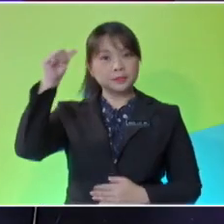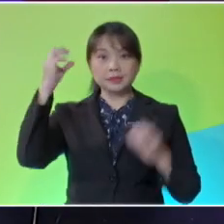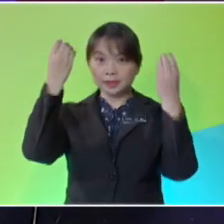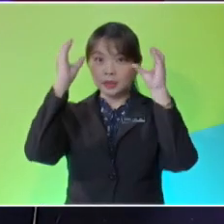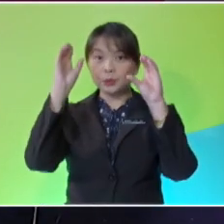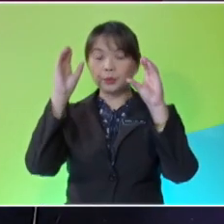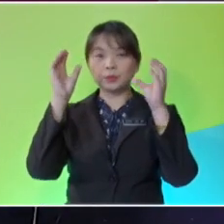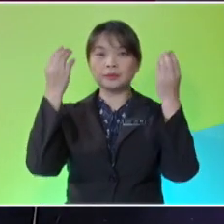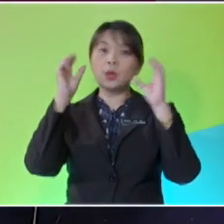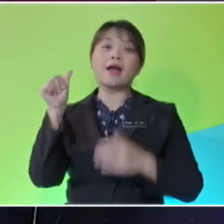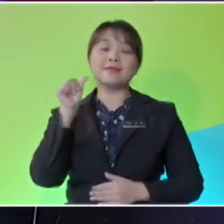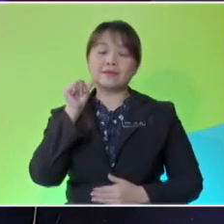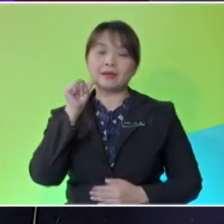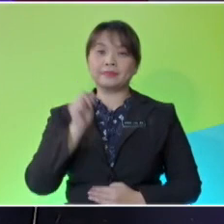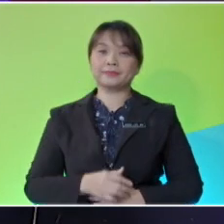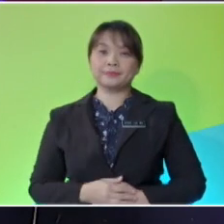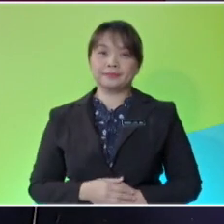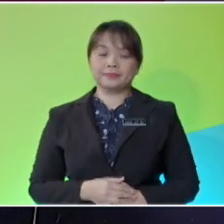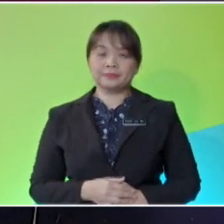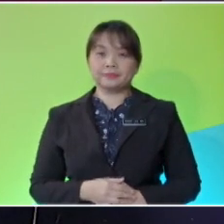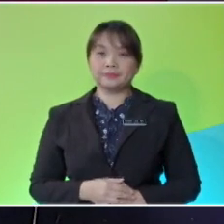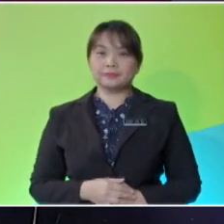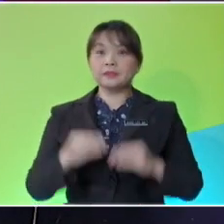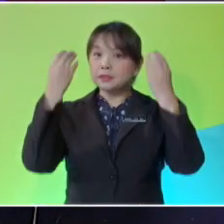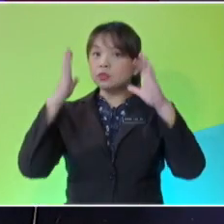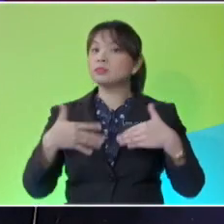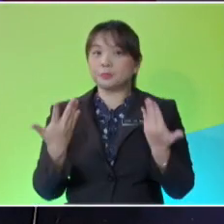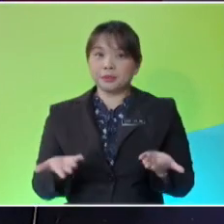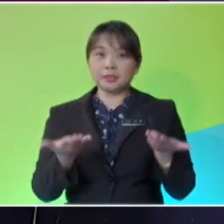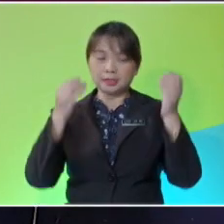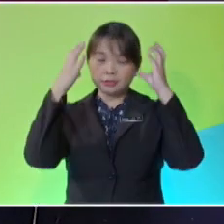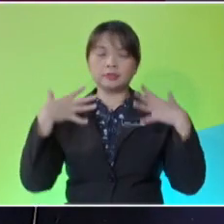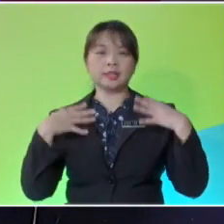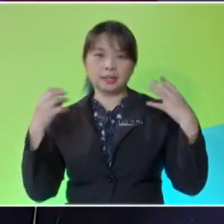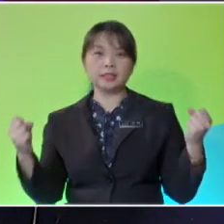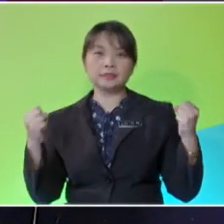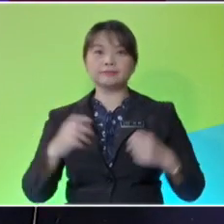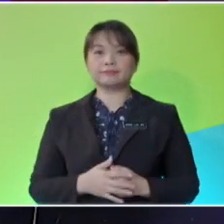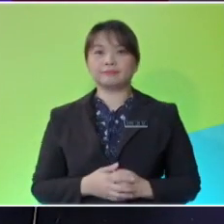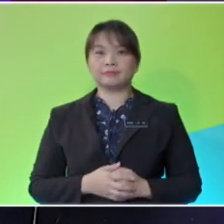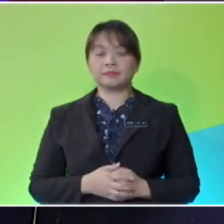warahmatullahi wabarakatuh saya sehat alhamdulillah